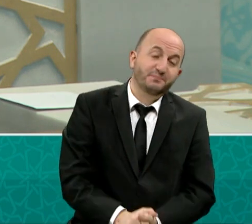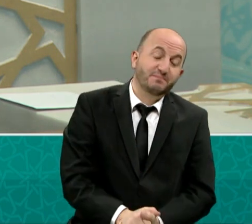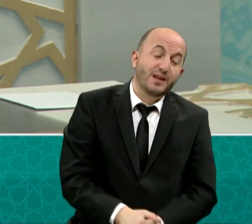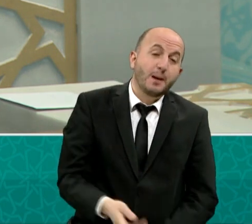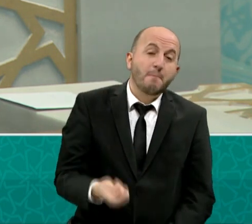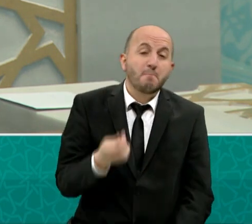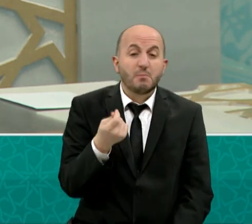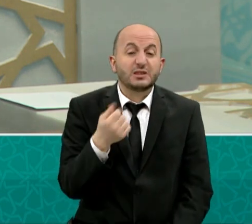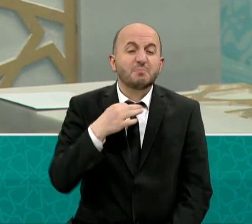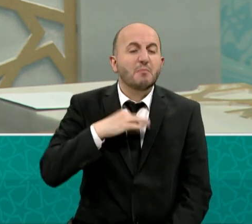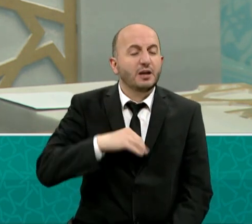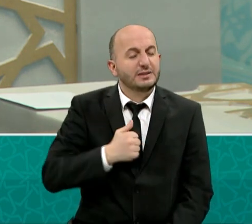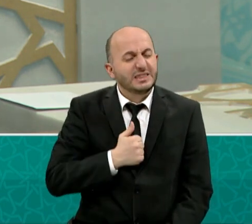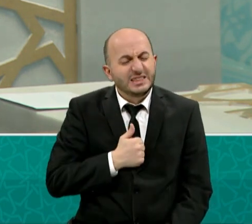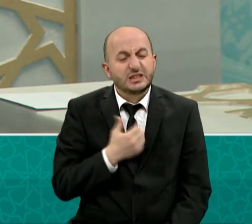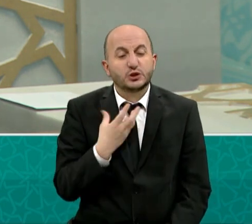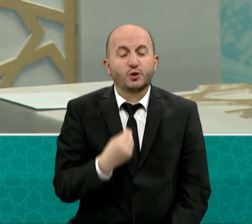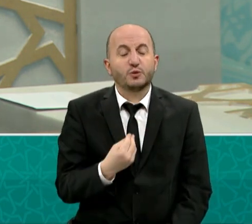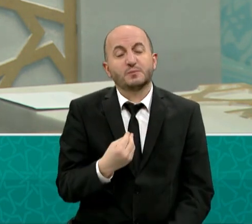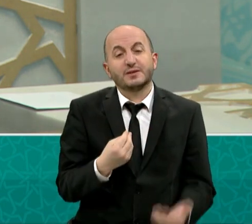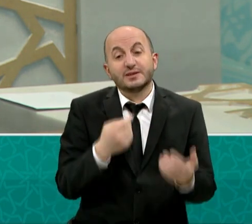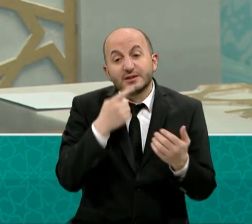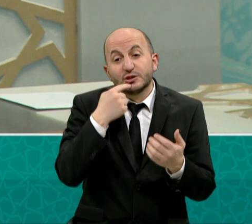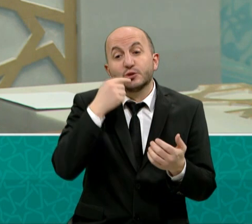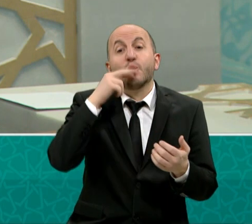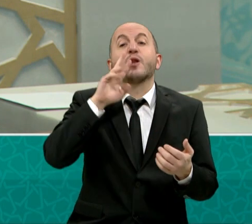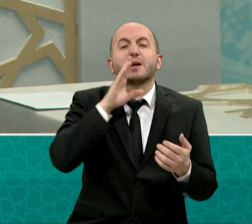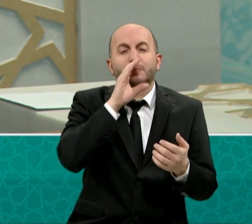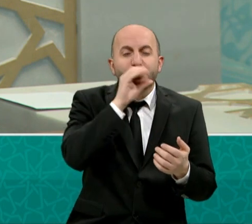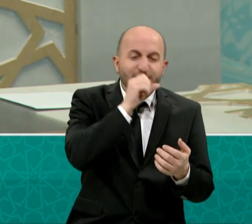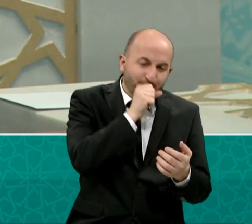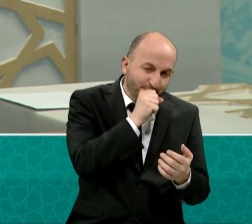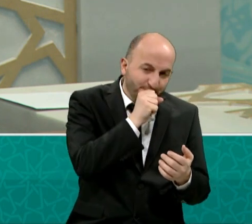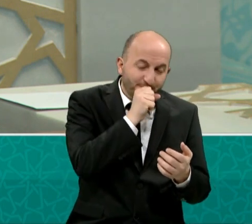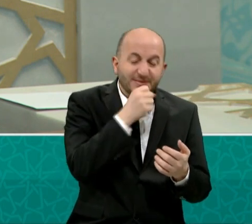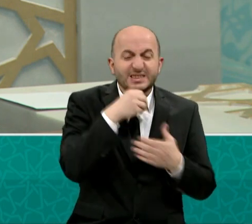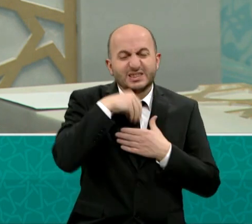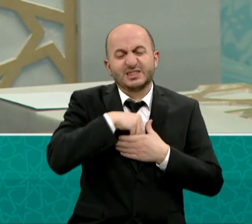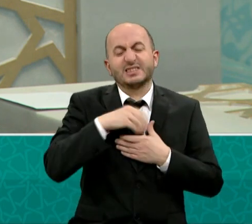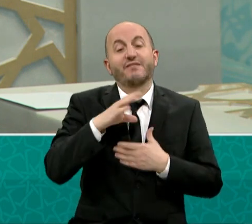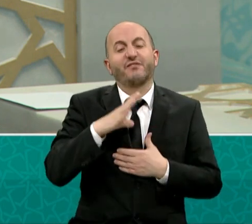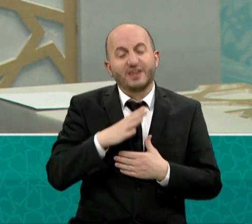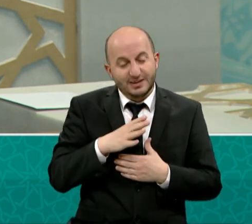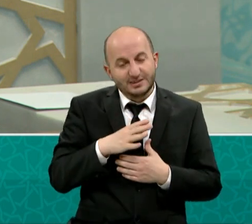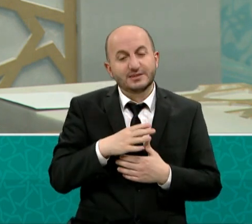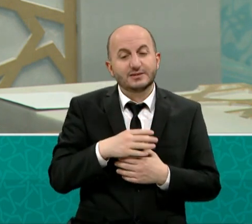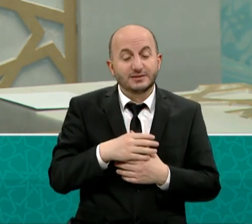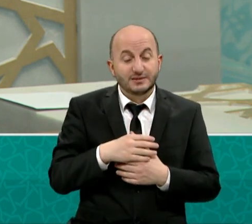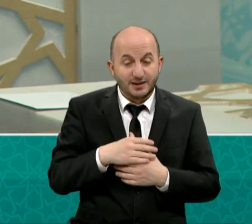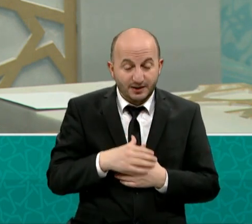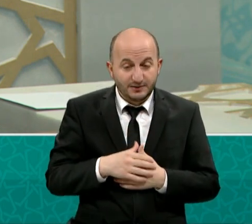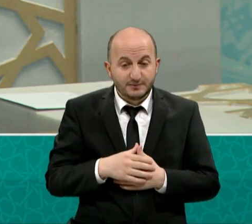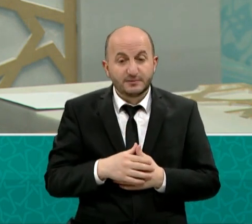Maddi manevi sıkıntısı olup burada dile getiremediğimiz ne kadar sıkıntısı, derdi, ızdırabı olan kardeşlerimiz